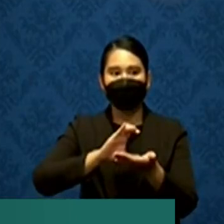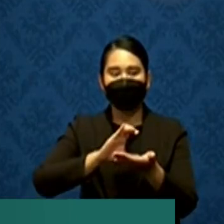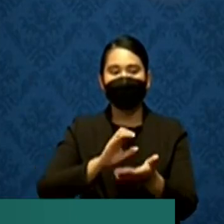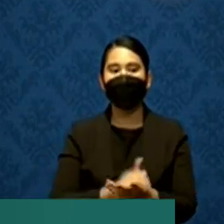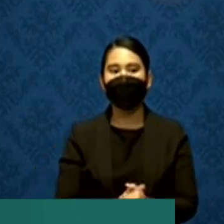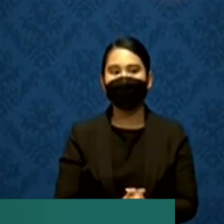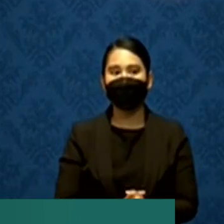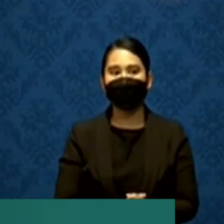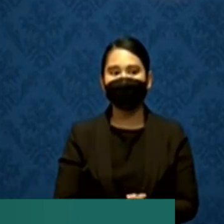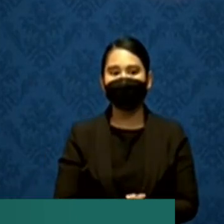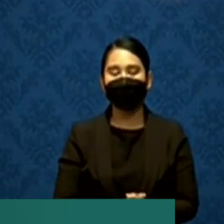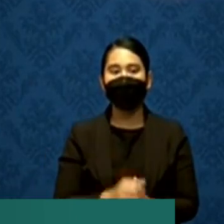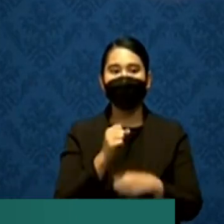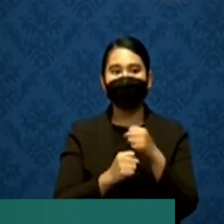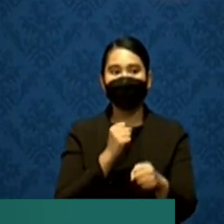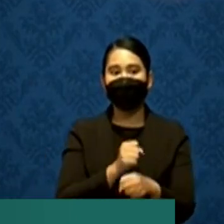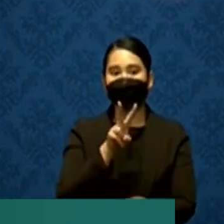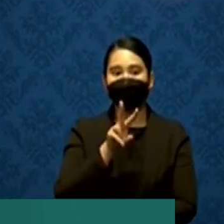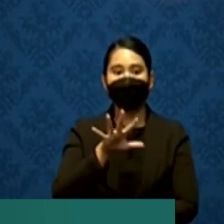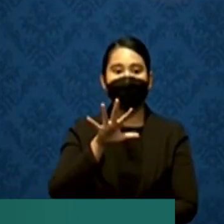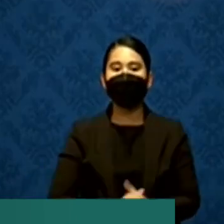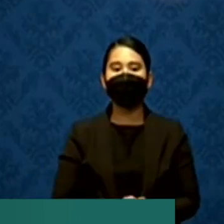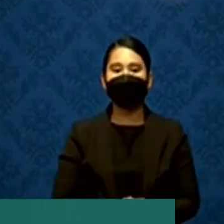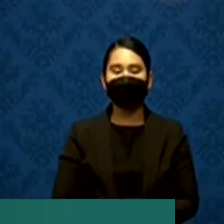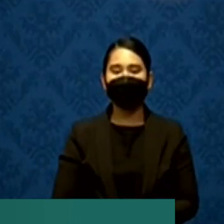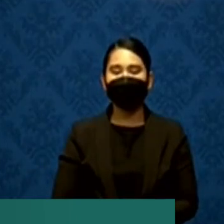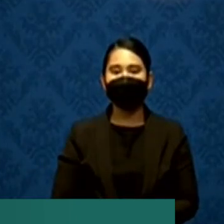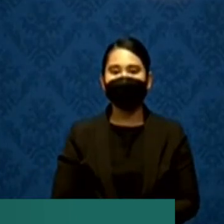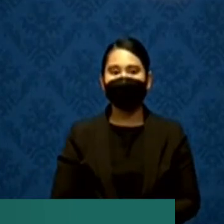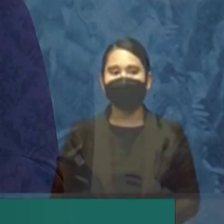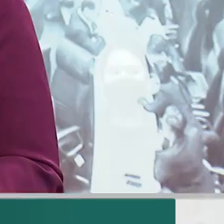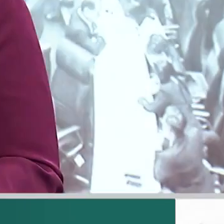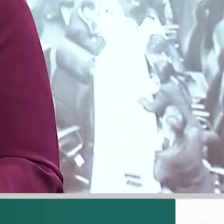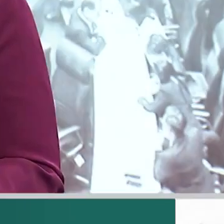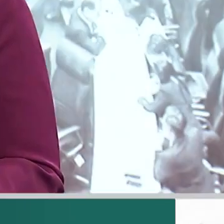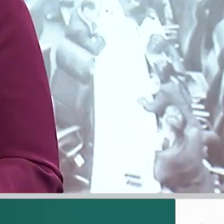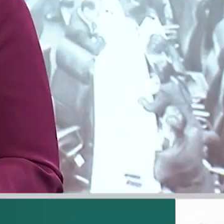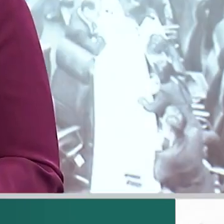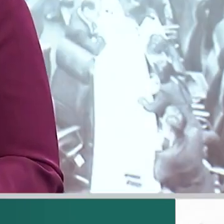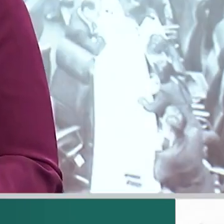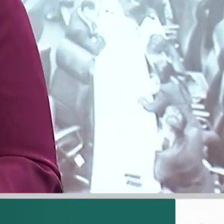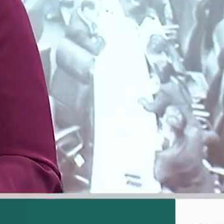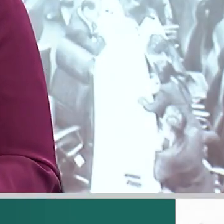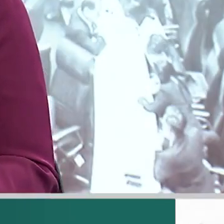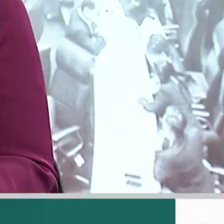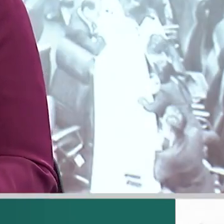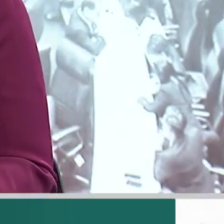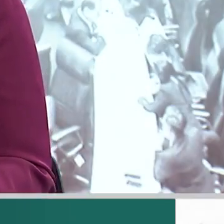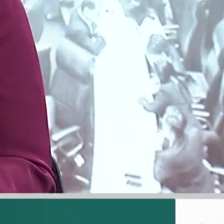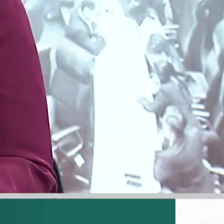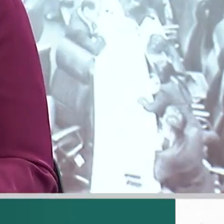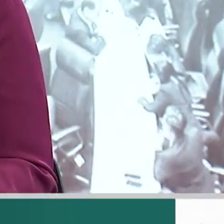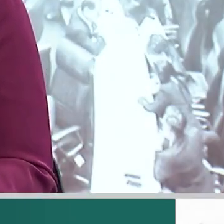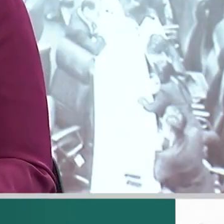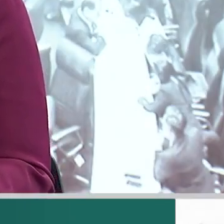ฐ G2G ด้วยครับผม อันนี้ข้อมูลเหล่านี้เองเนี่ยในส่วนตัวของคุณยุทธพงศ์เองก็จะมีเรื่องของการอภิปรายไม่ไว้วางใจด้วยใช่ไหม